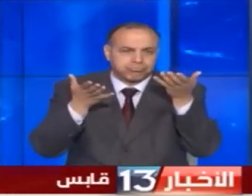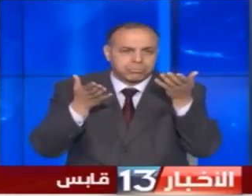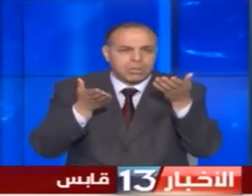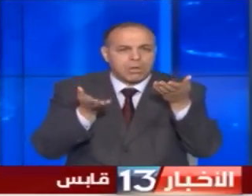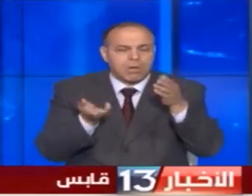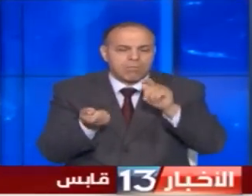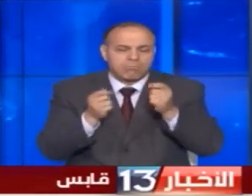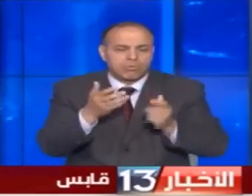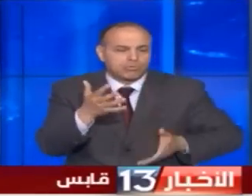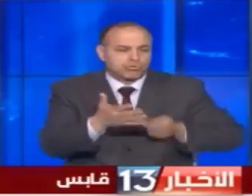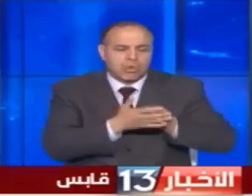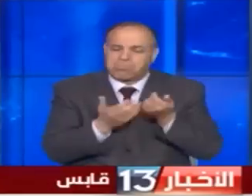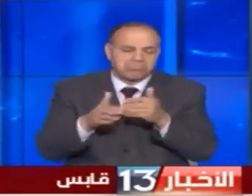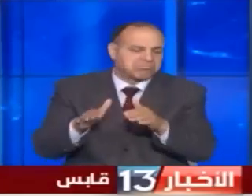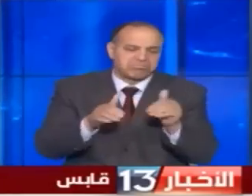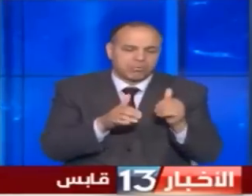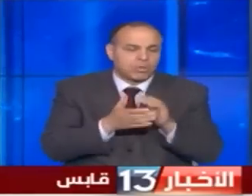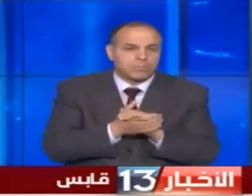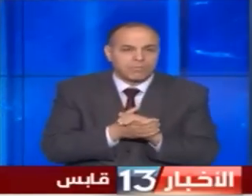الاقبال عليها